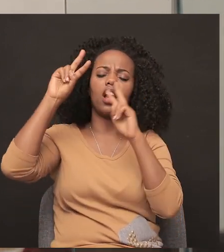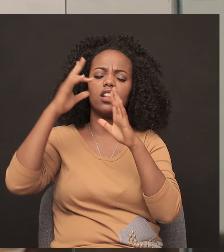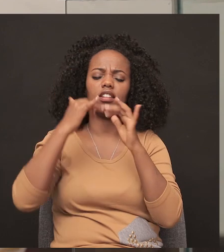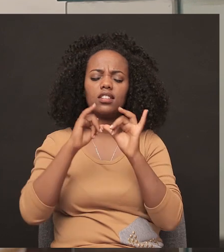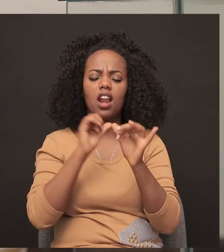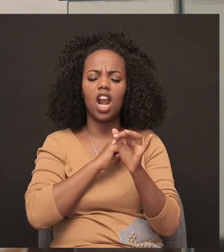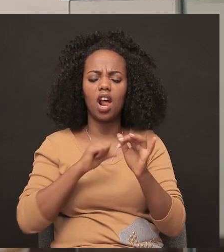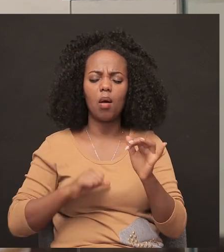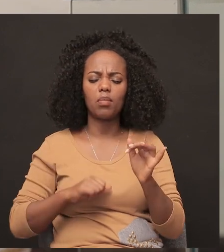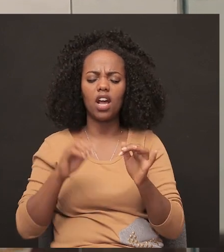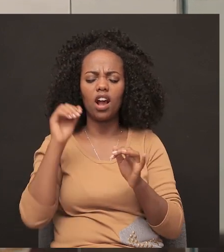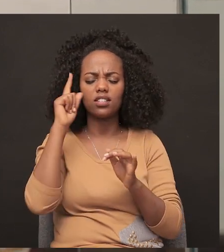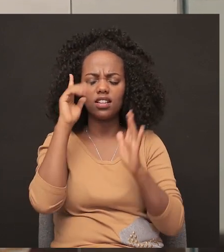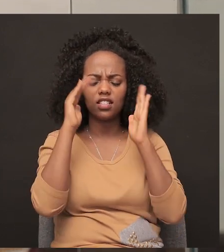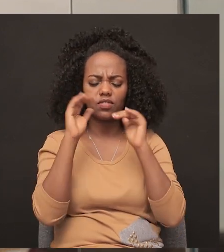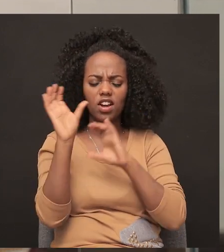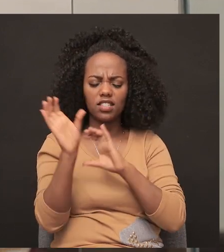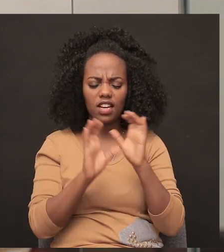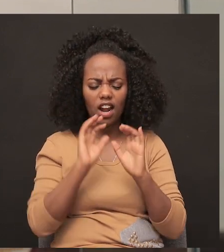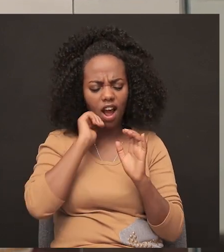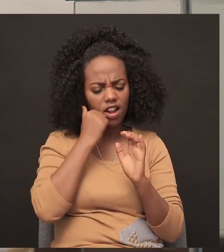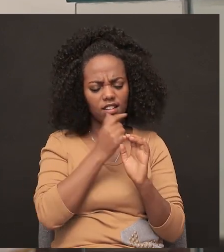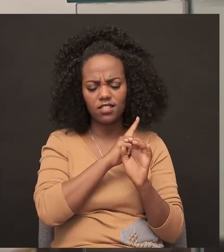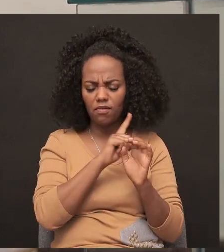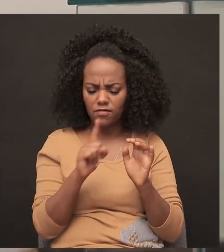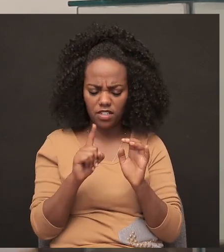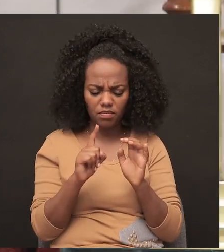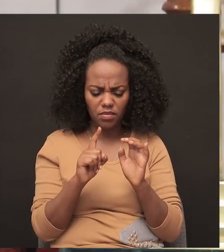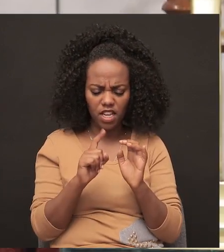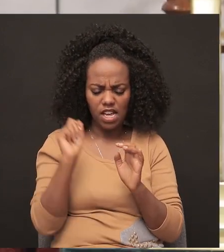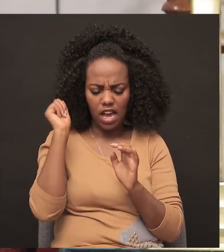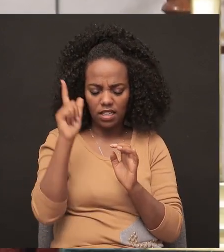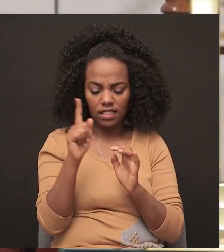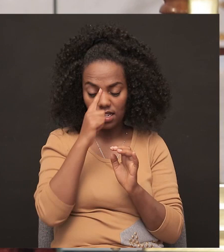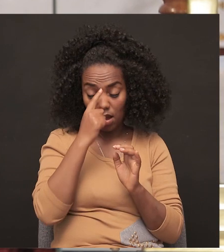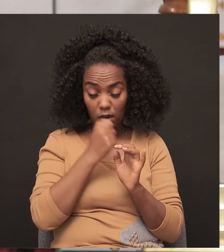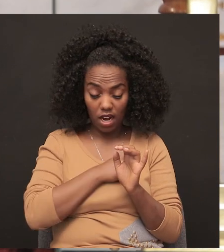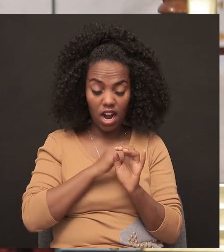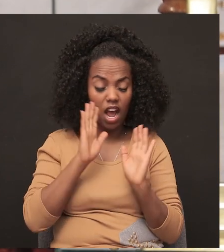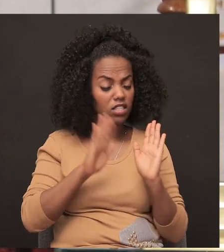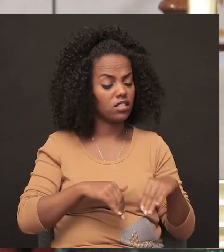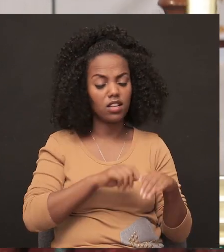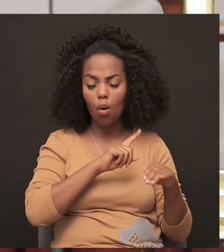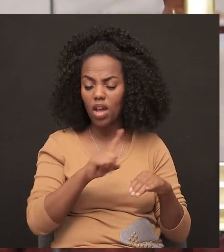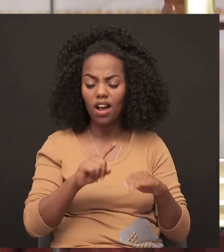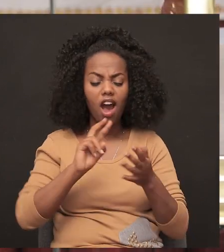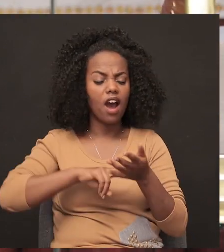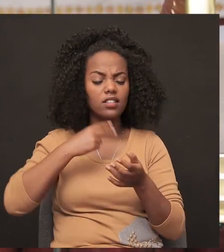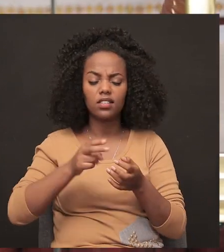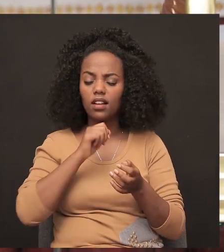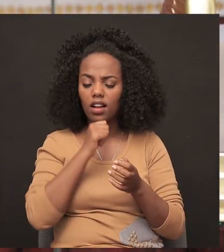የዘላለም አምላክ እግዚአብሔር አንተን ተስፋ አድርገናል አታሳፍረን አንተን ታምነንብሃል አትተወን